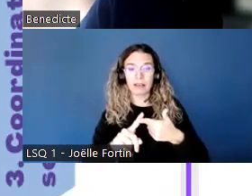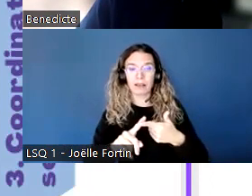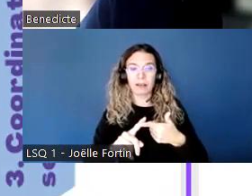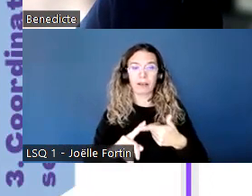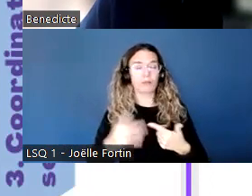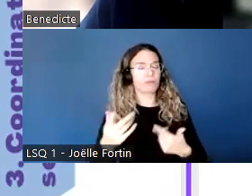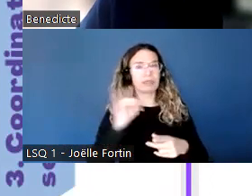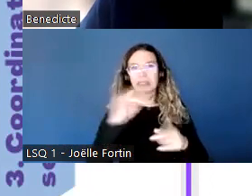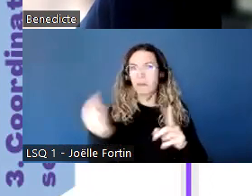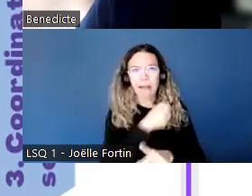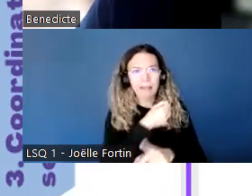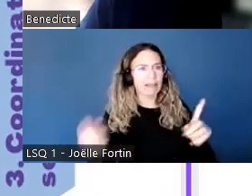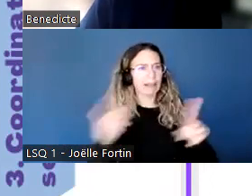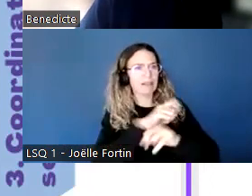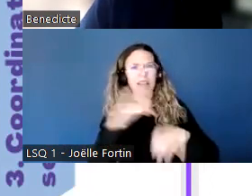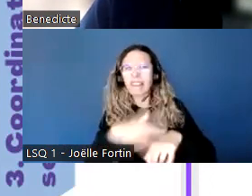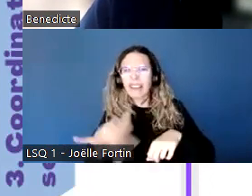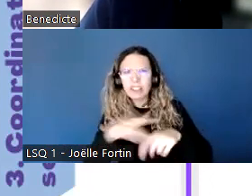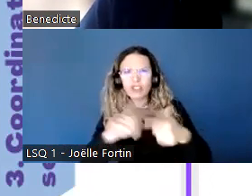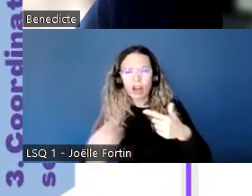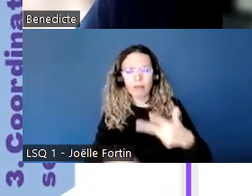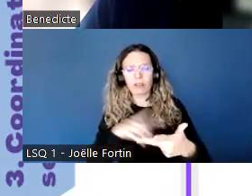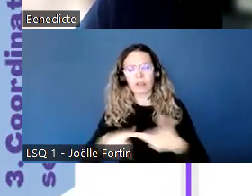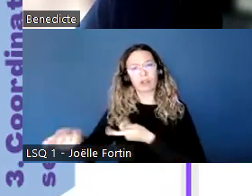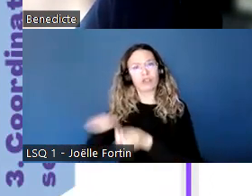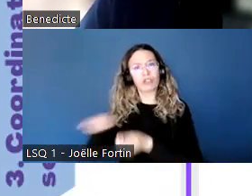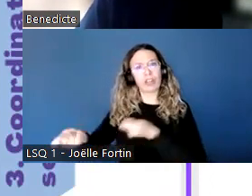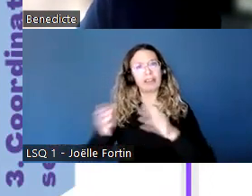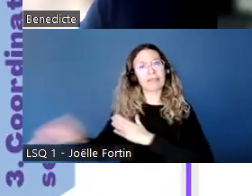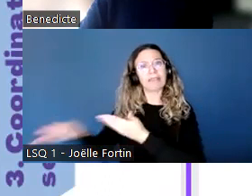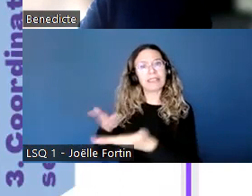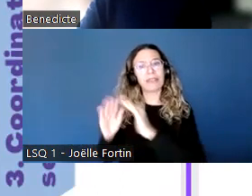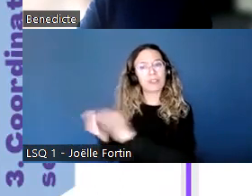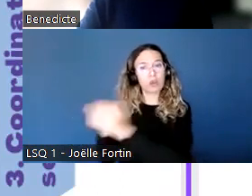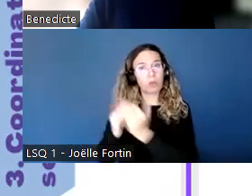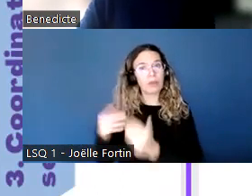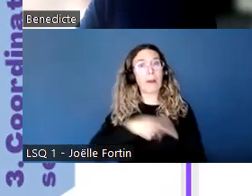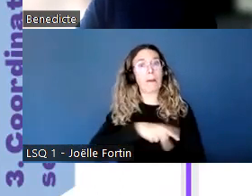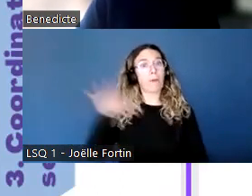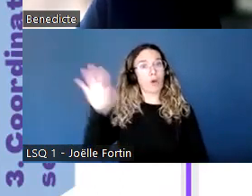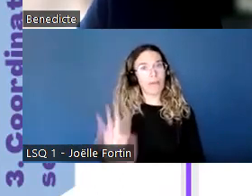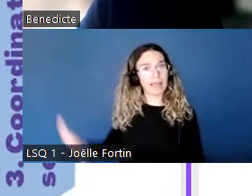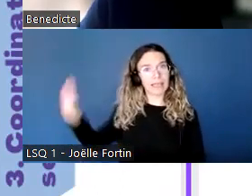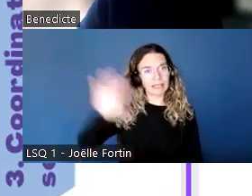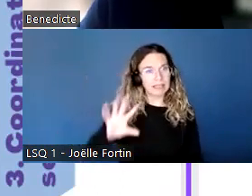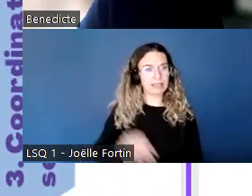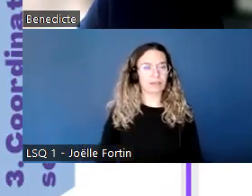questions de maltraitance, de négligence, et la coordination des services communautaires à travers la province.